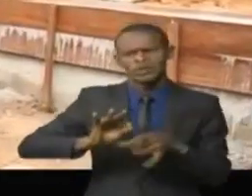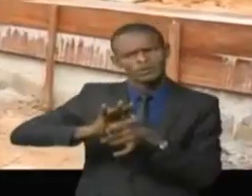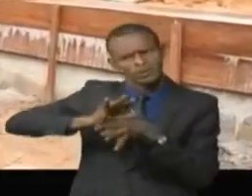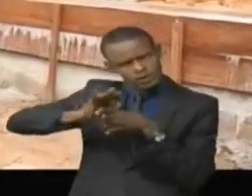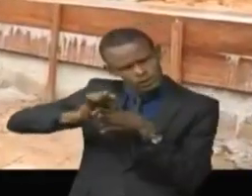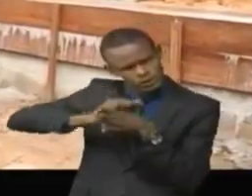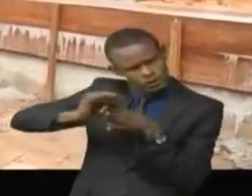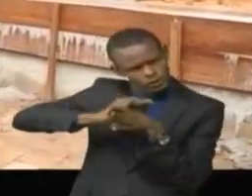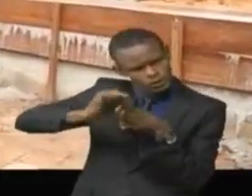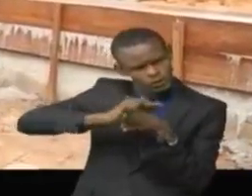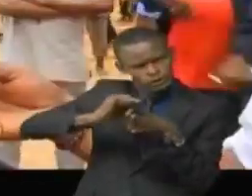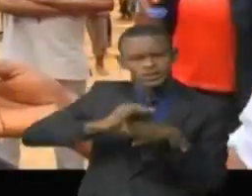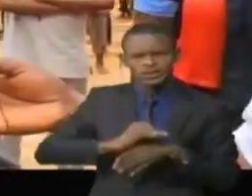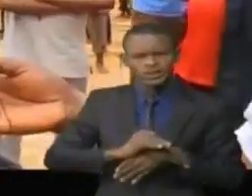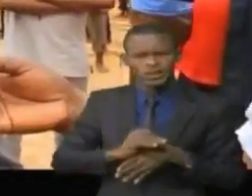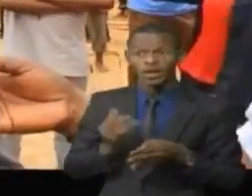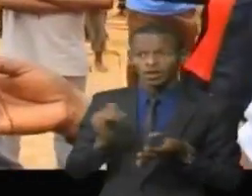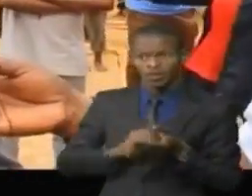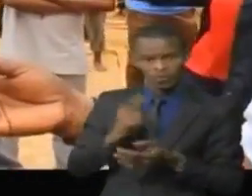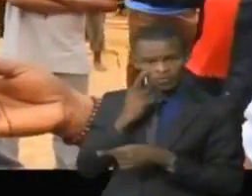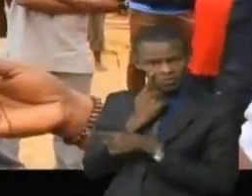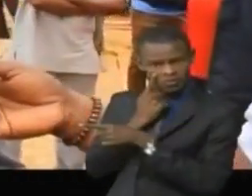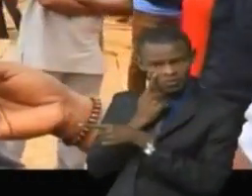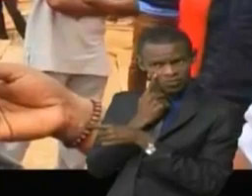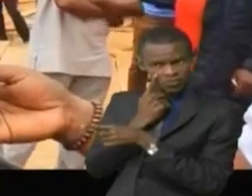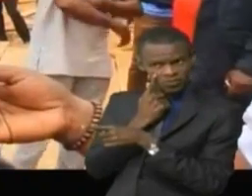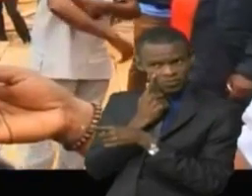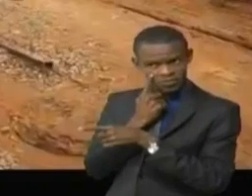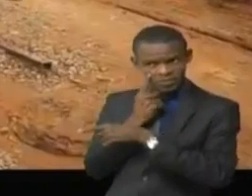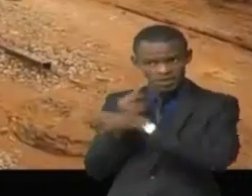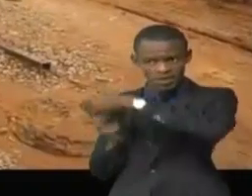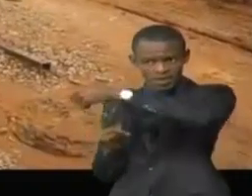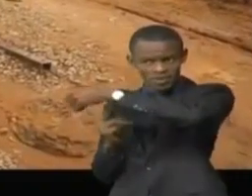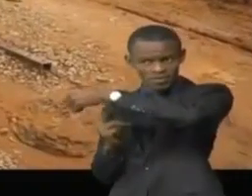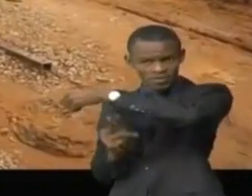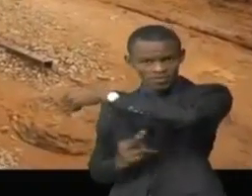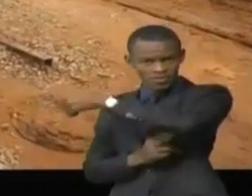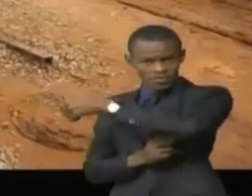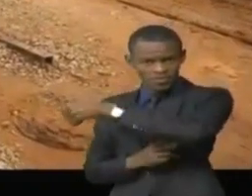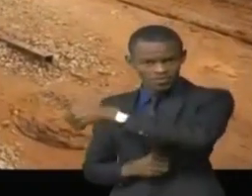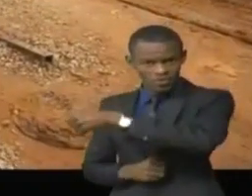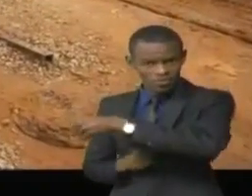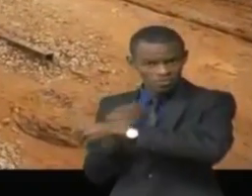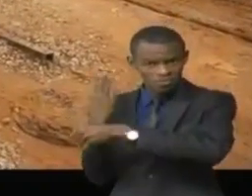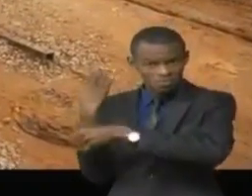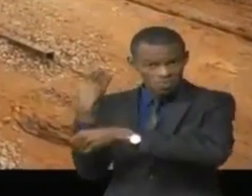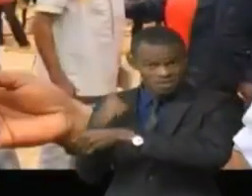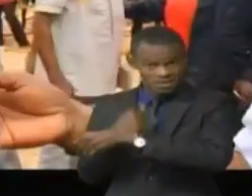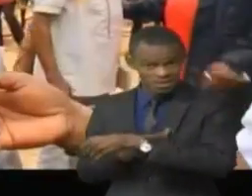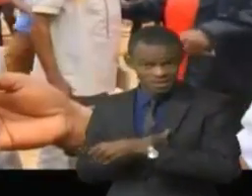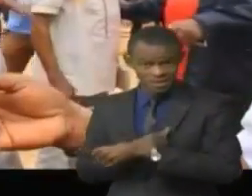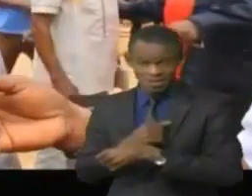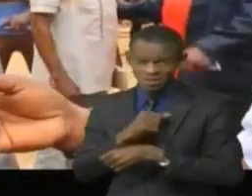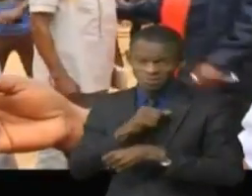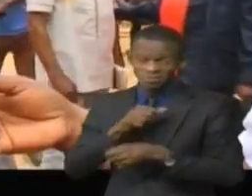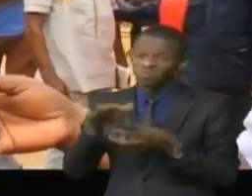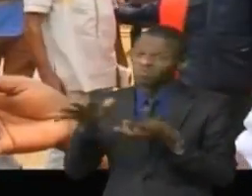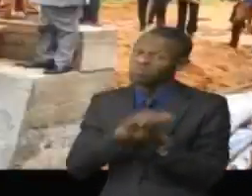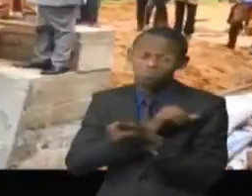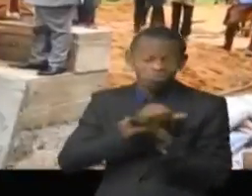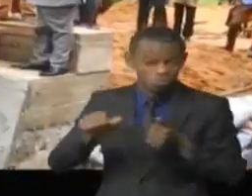construire pour eux ce pont. Si vous prenez des images à côté, vous verrez l'ancien pont. Et maintenant, vous êtes sur le